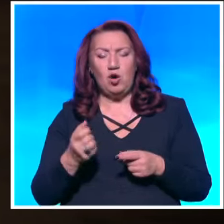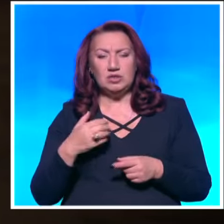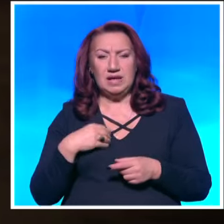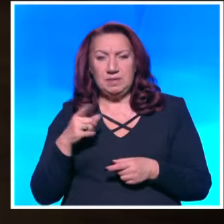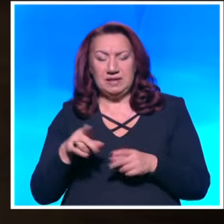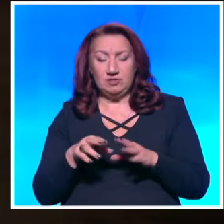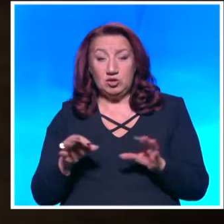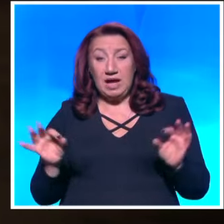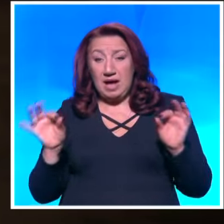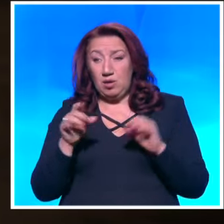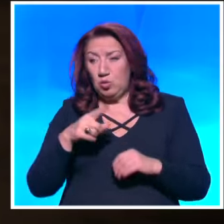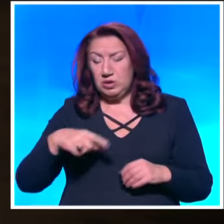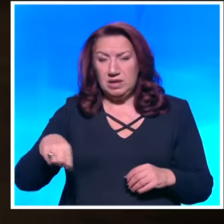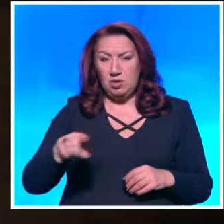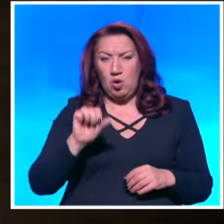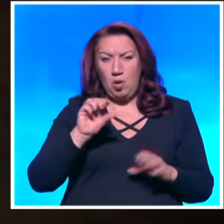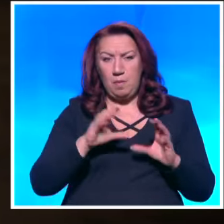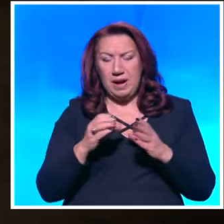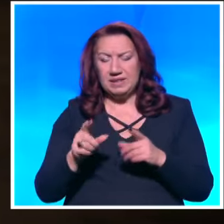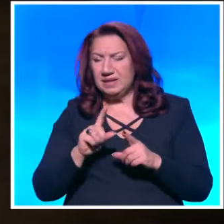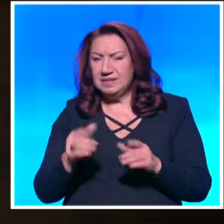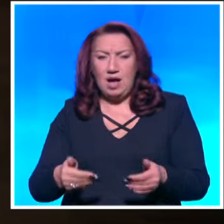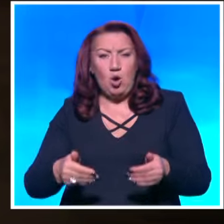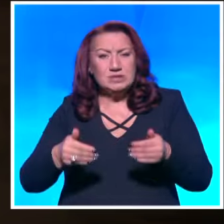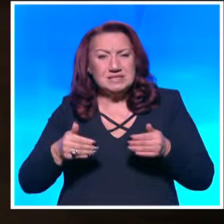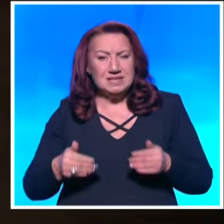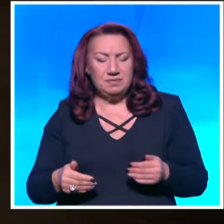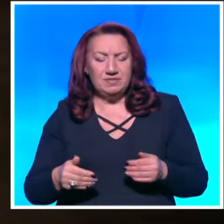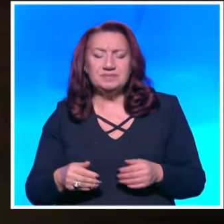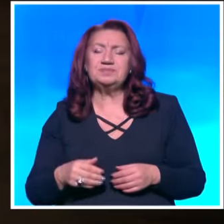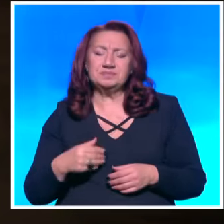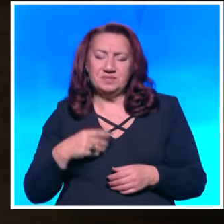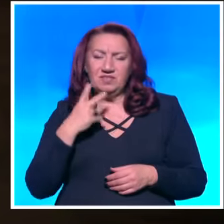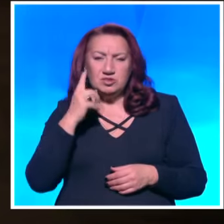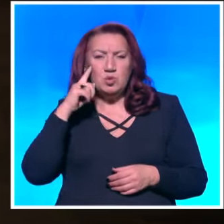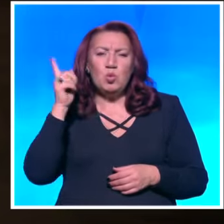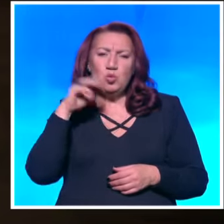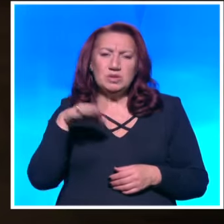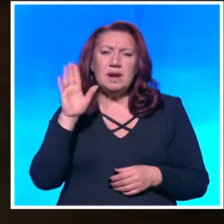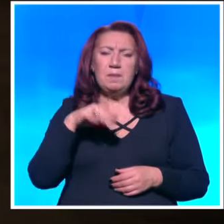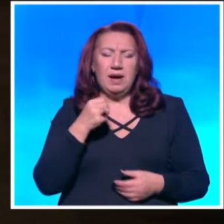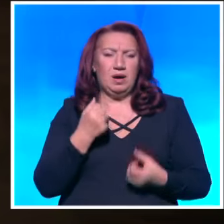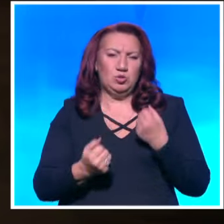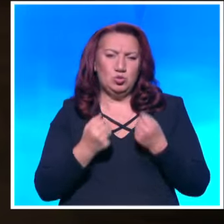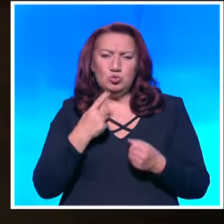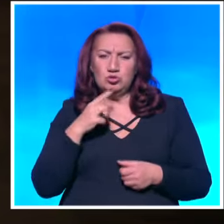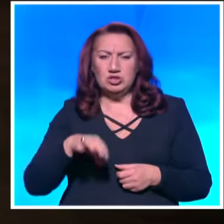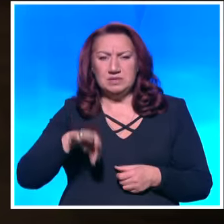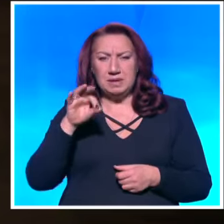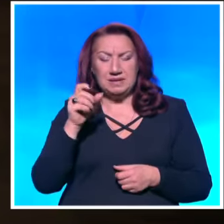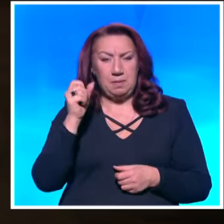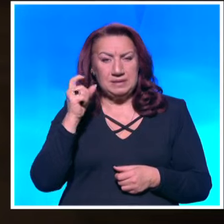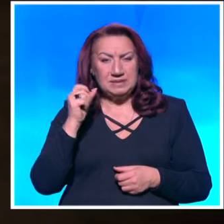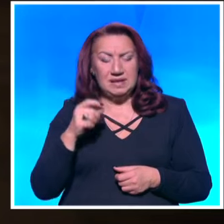никой от партиите обаче не е склона на компромис сметката показва че и утре трудно ще се стигне до избор на председател на този фон